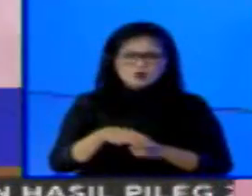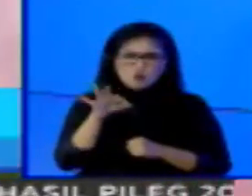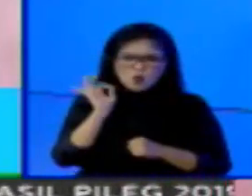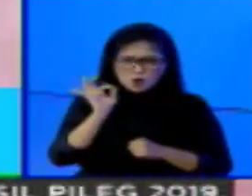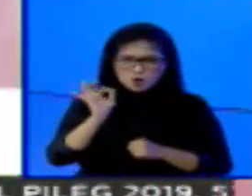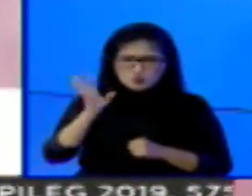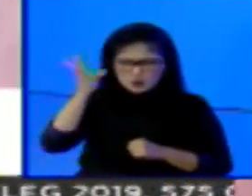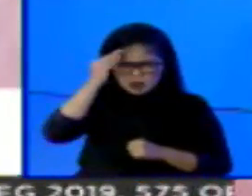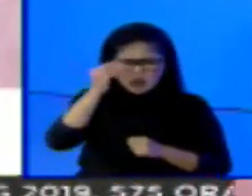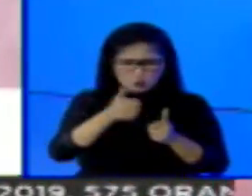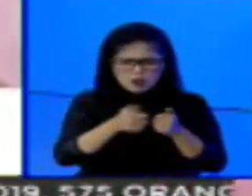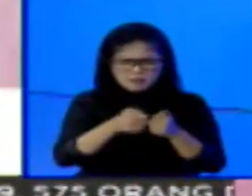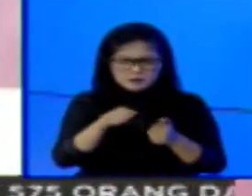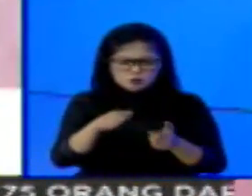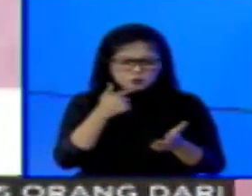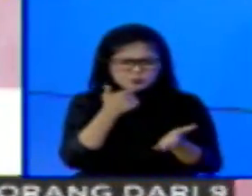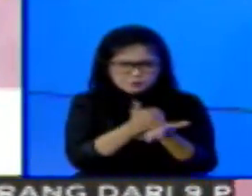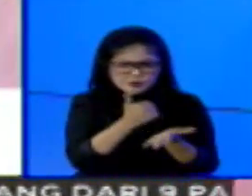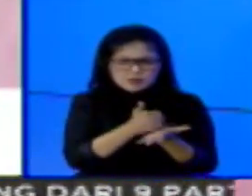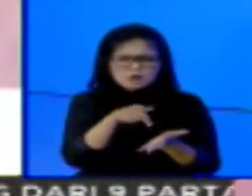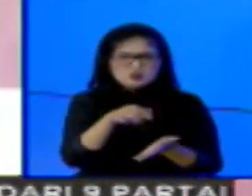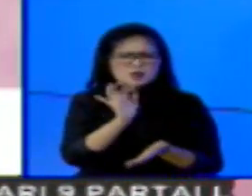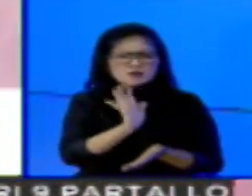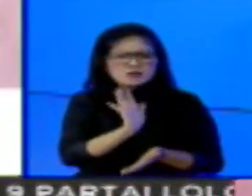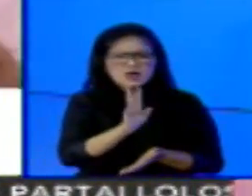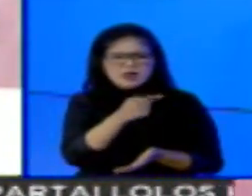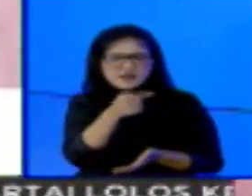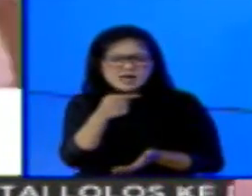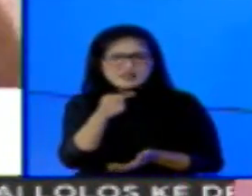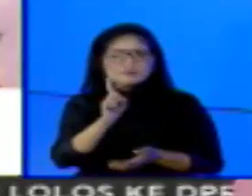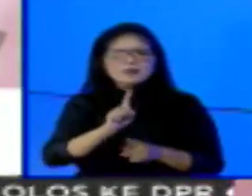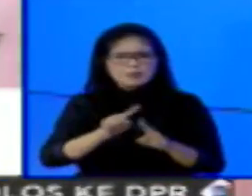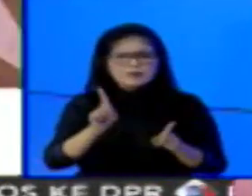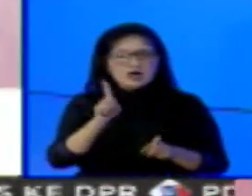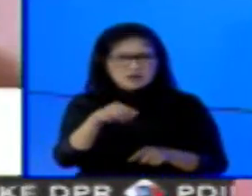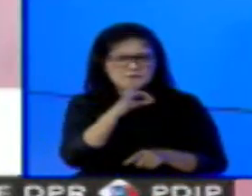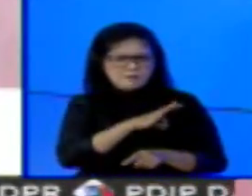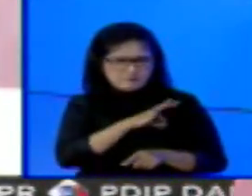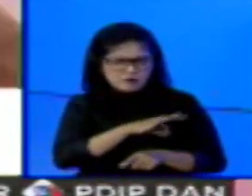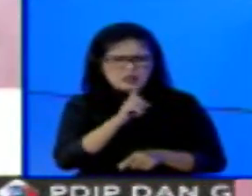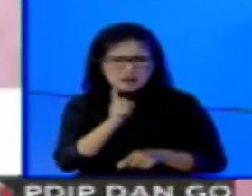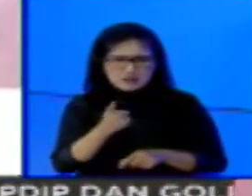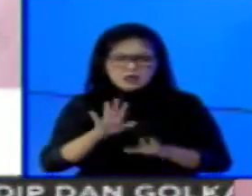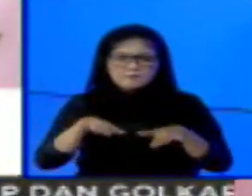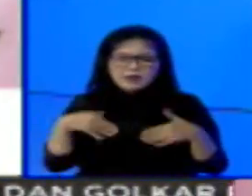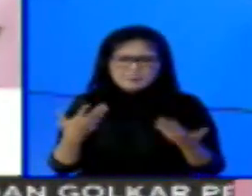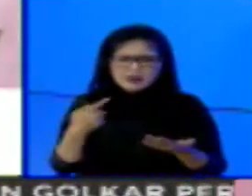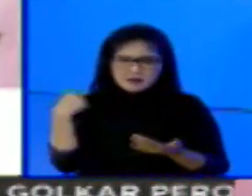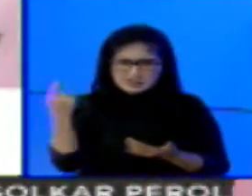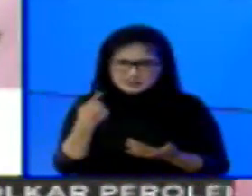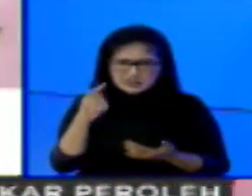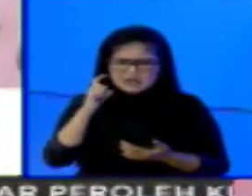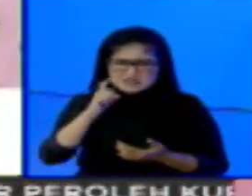dipegang anak-anak itu sebenarnya tidak selamanya negatif, tapi ada juga hal-hal yang positif. Dan bagaimana kita cara kita untuk